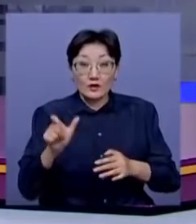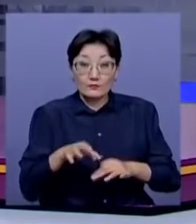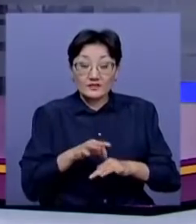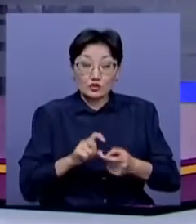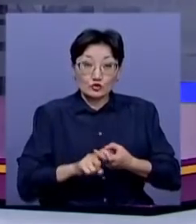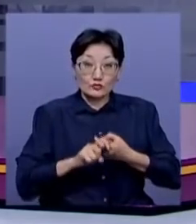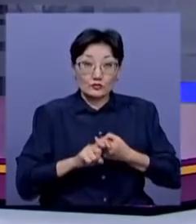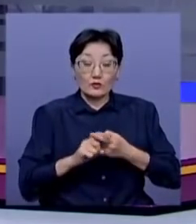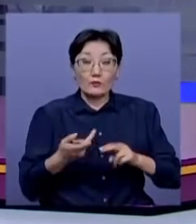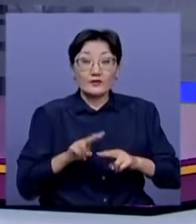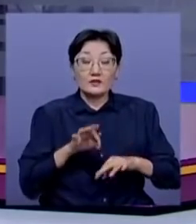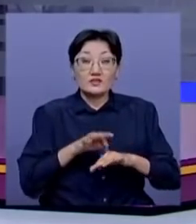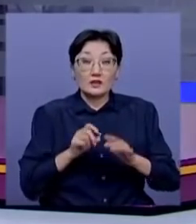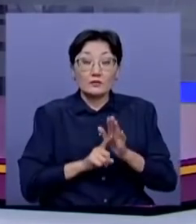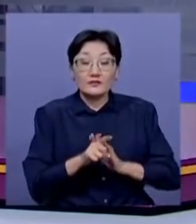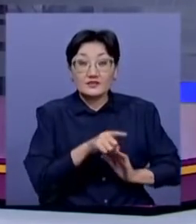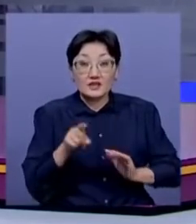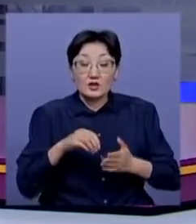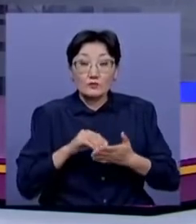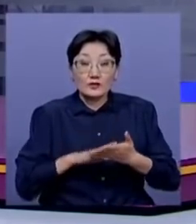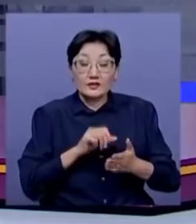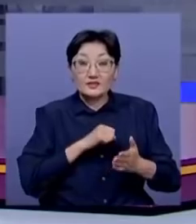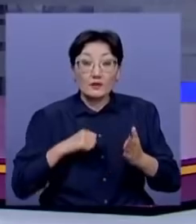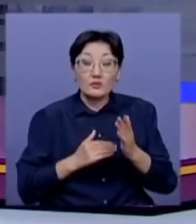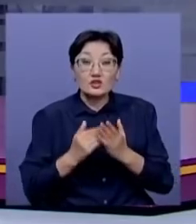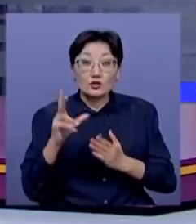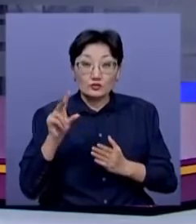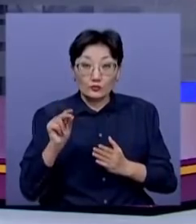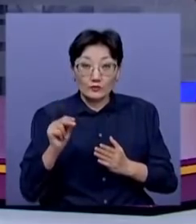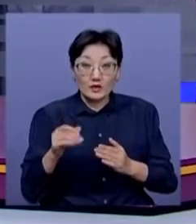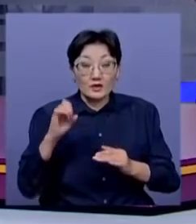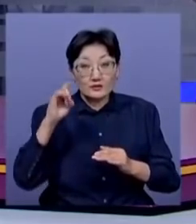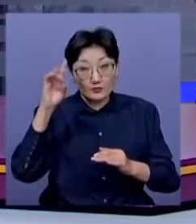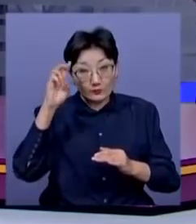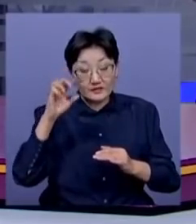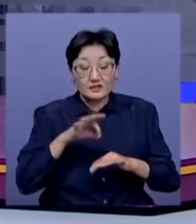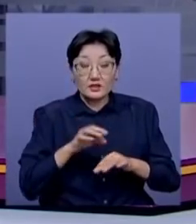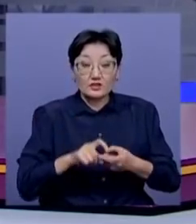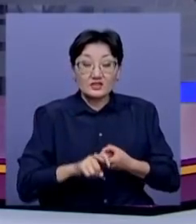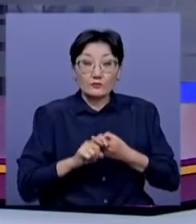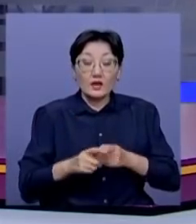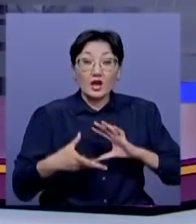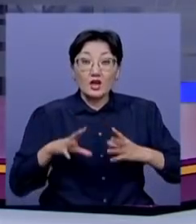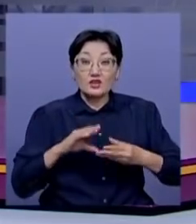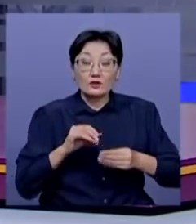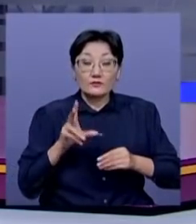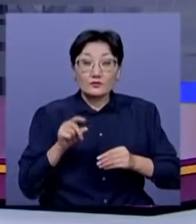коронавирус жұқтырған. Бұл пандемия басталғалы тіркелген ең жоғарғы көрсеткіш. Елде инфекцияға шалдыққандардың жалпы